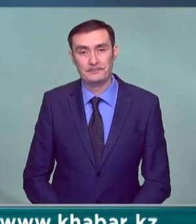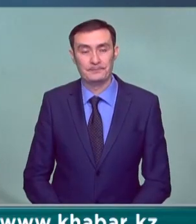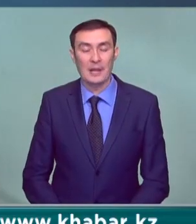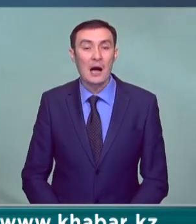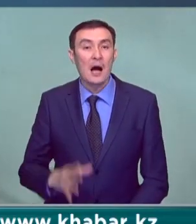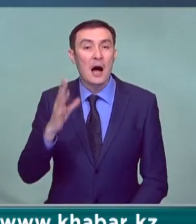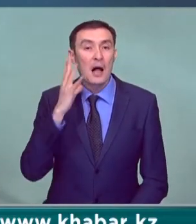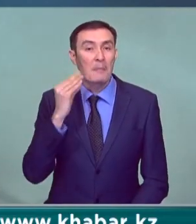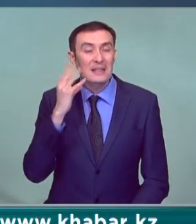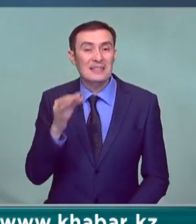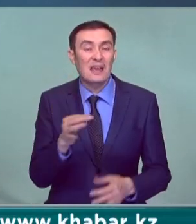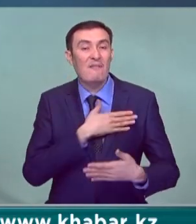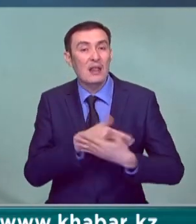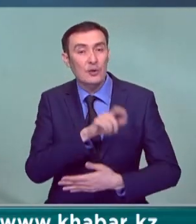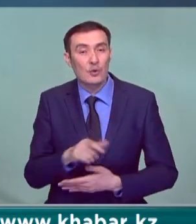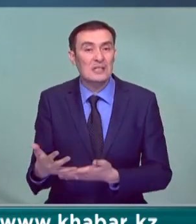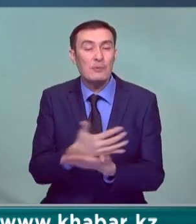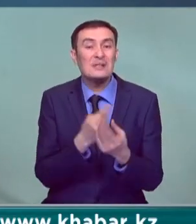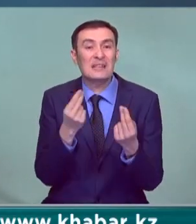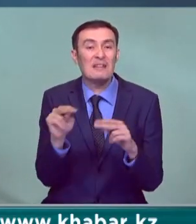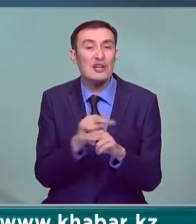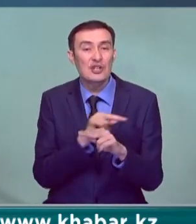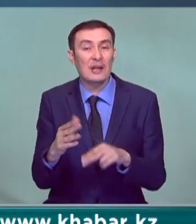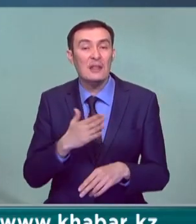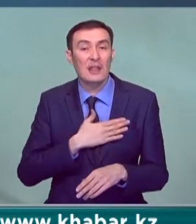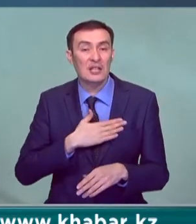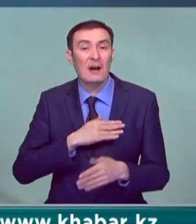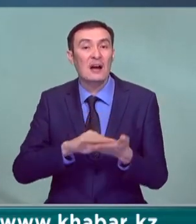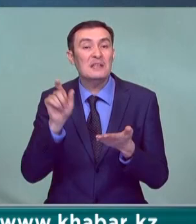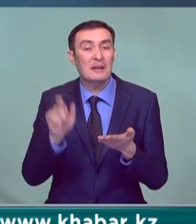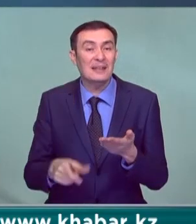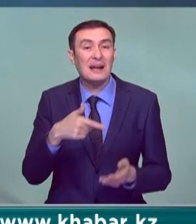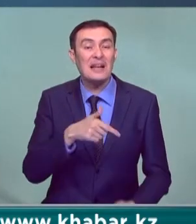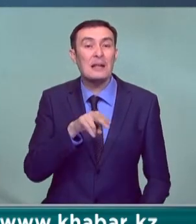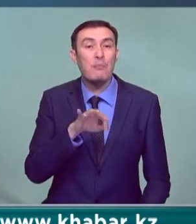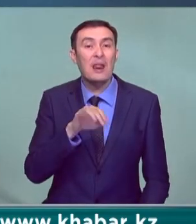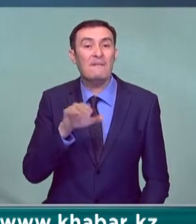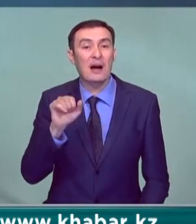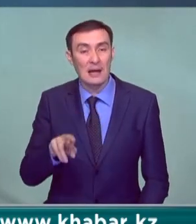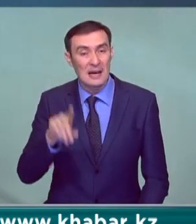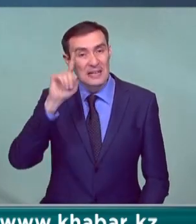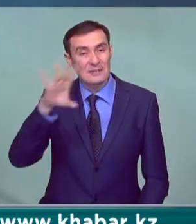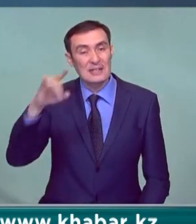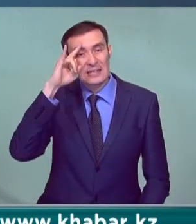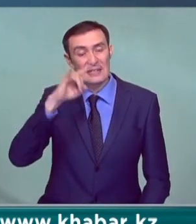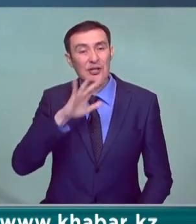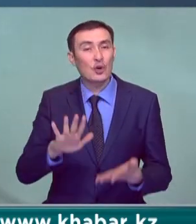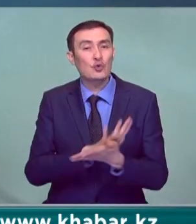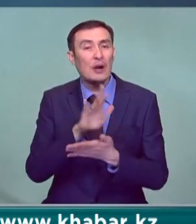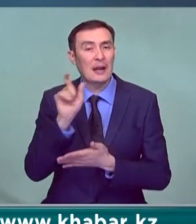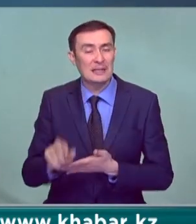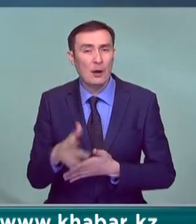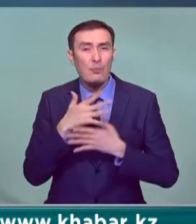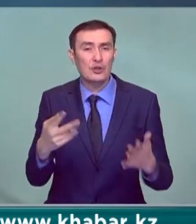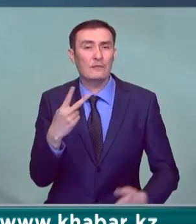алматинские волонтеры продолжают сбор средств на лечение наши коллеги галины полевой известная казахстанская журналистка